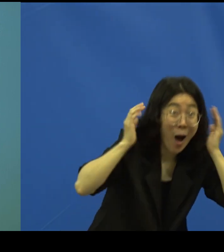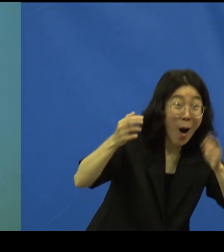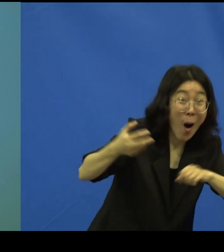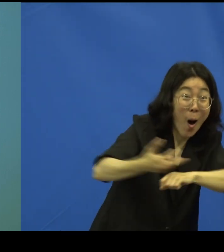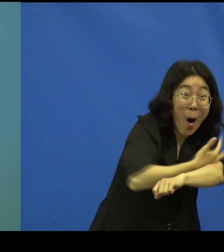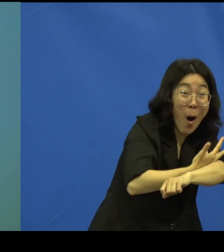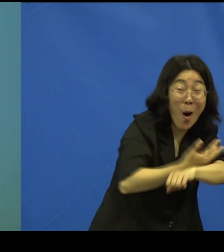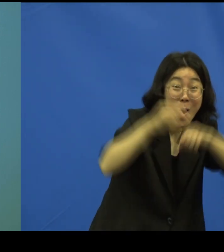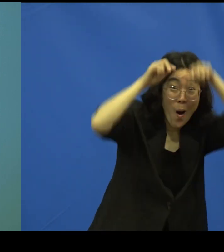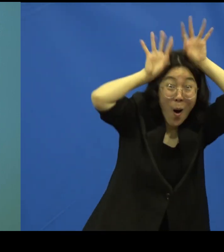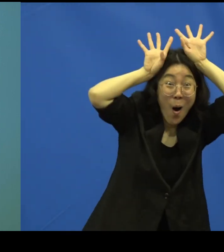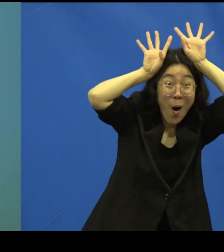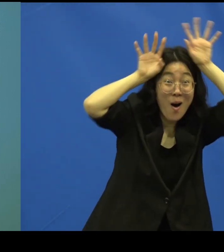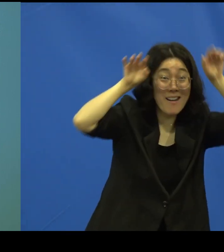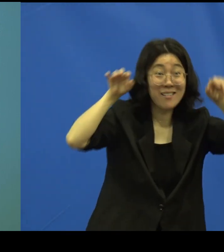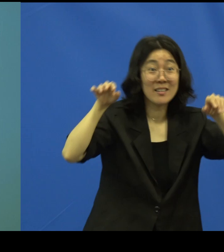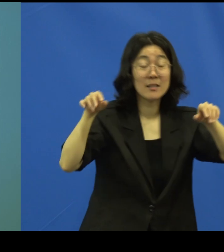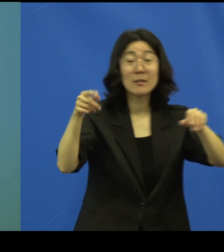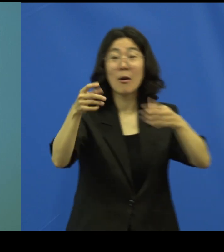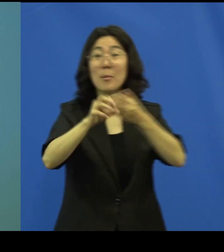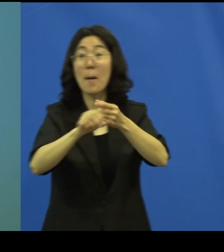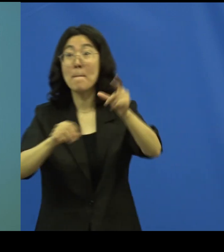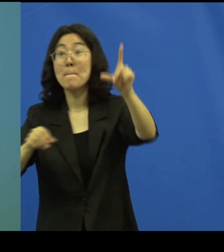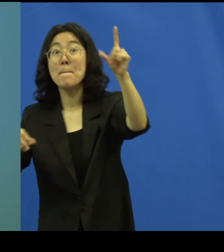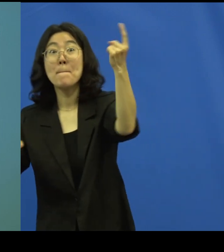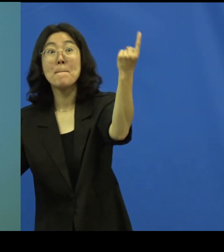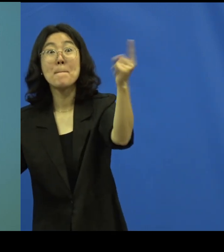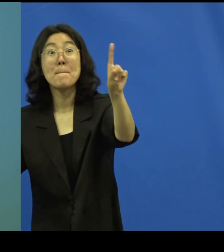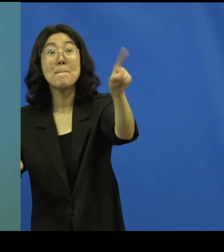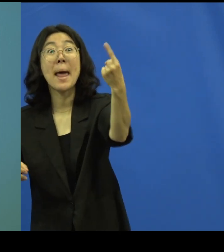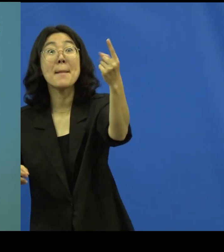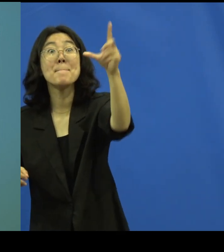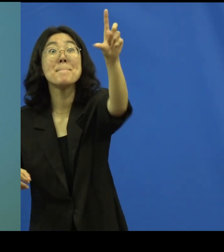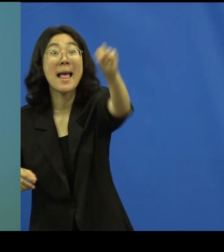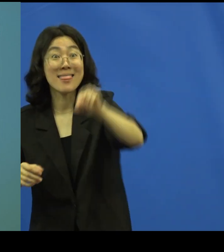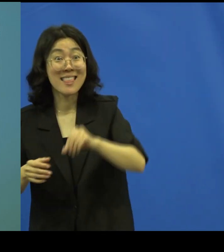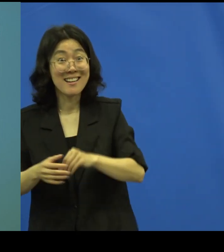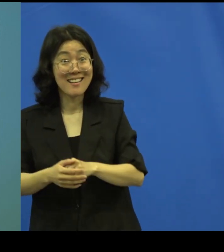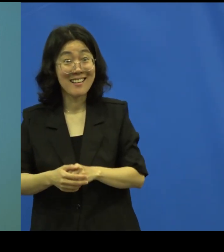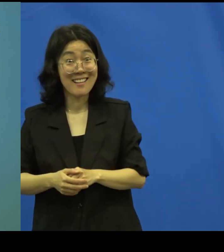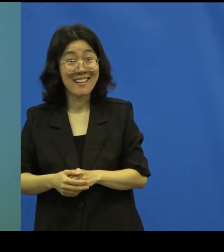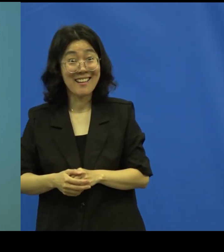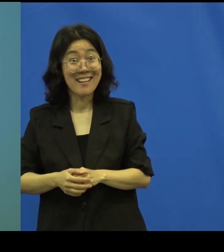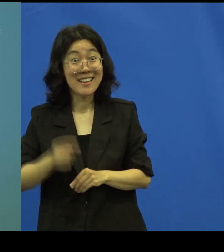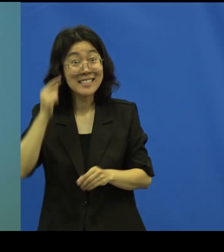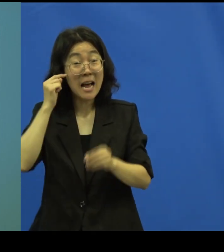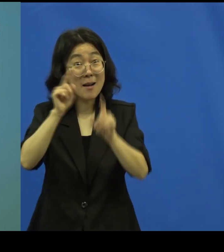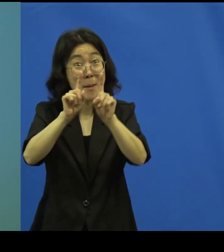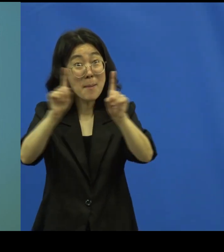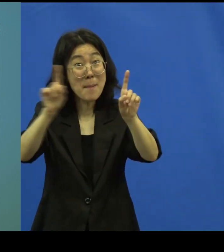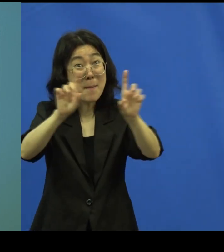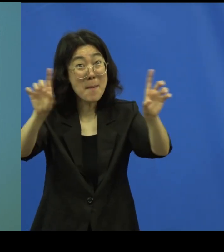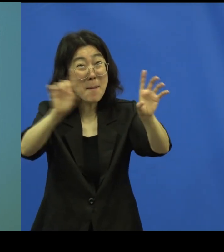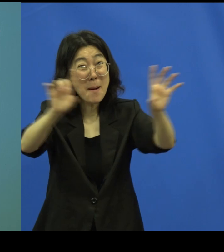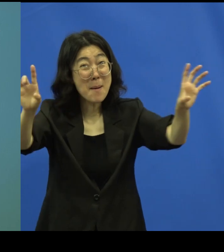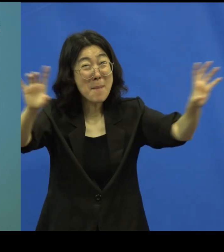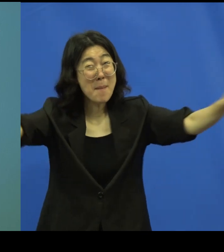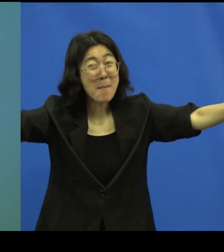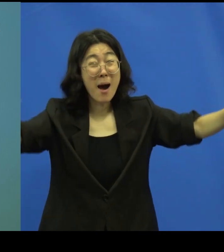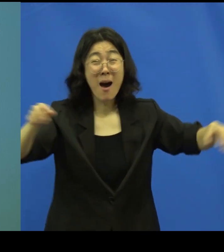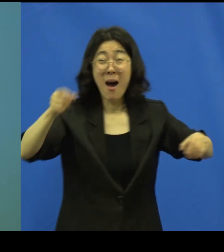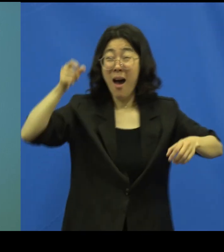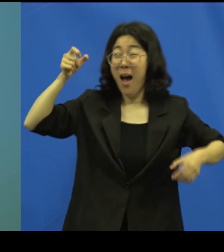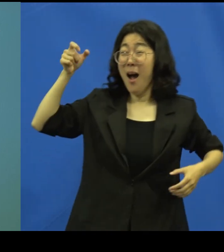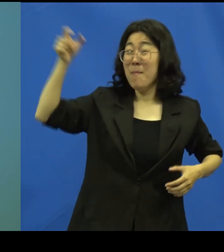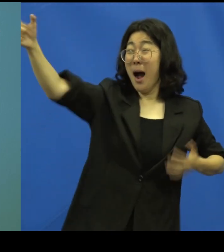한 100만 명의 성가대가 모여서 찬양한다고 생각합니다. 너무 크니까 상상이 잘 안 되시죠, 그죠?